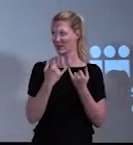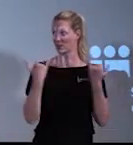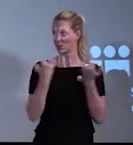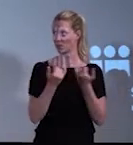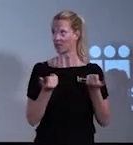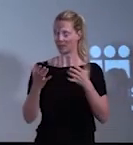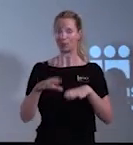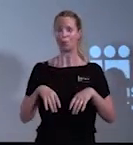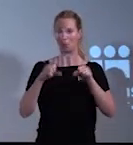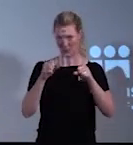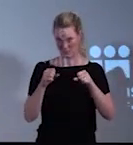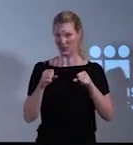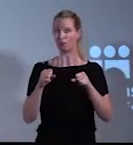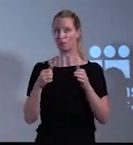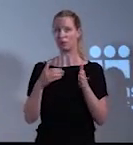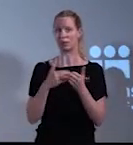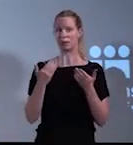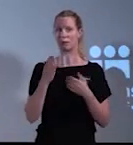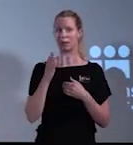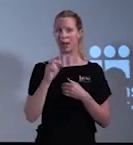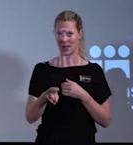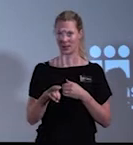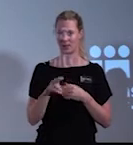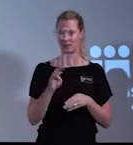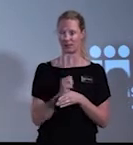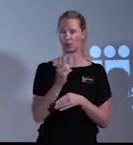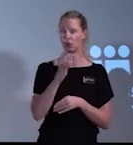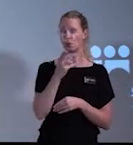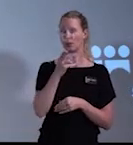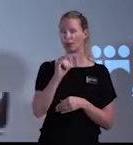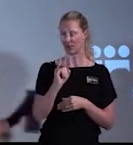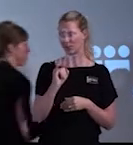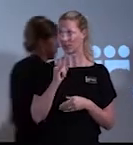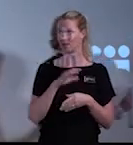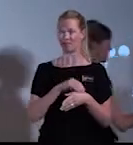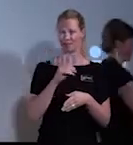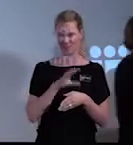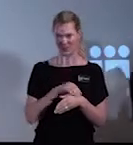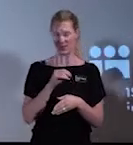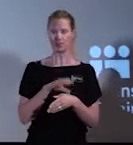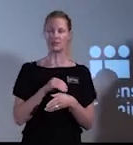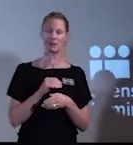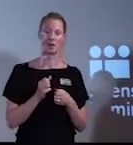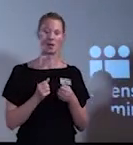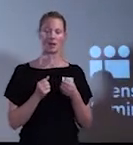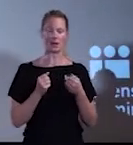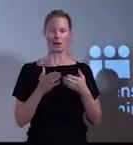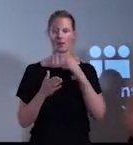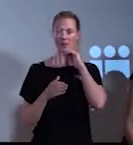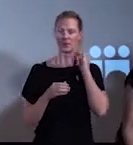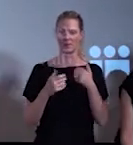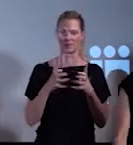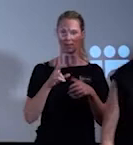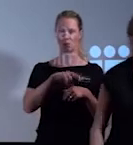hade lämnat den uppgiften till Dagens Nyheter den 19 juni. Att Sverige efter Schweiz och Norge har det